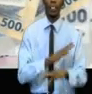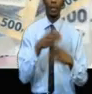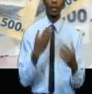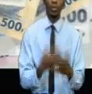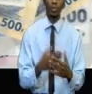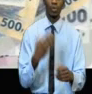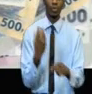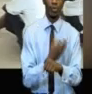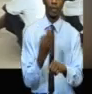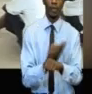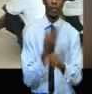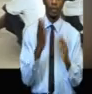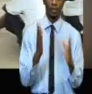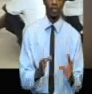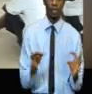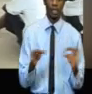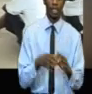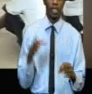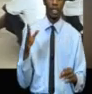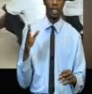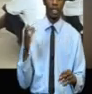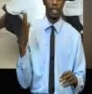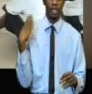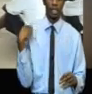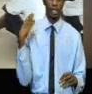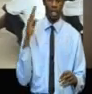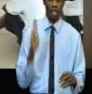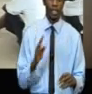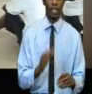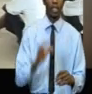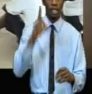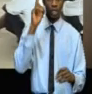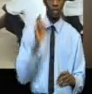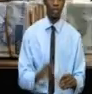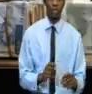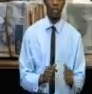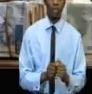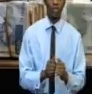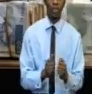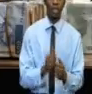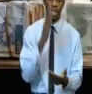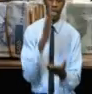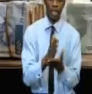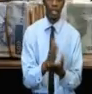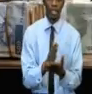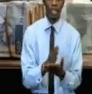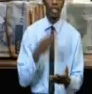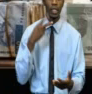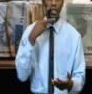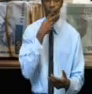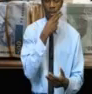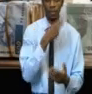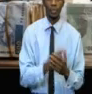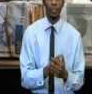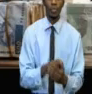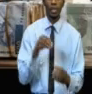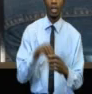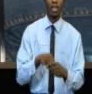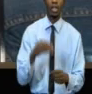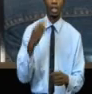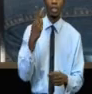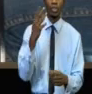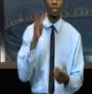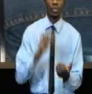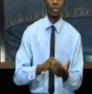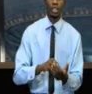est soumis à une déclaration du patrimoine et tout acte de corruption sera sévèrement sanctionné. En 2009, l'opération